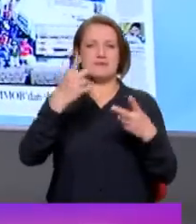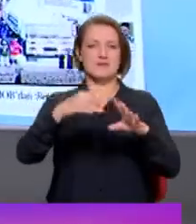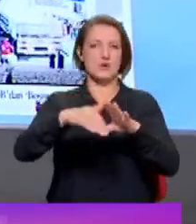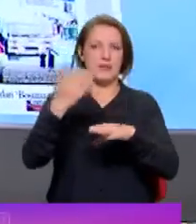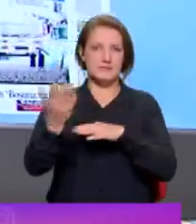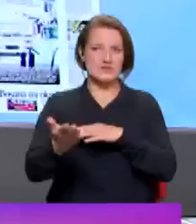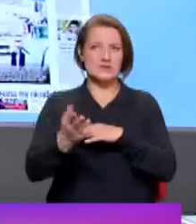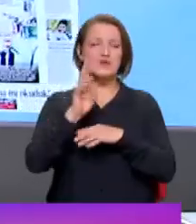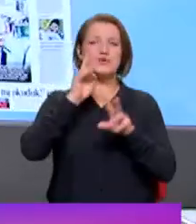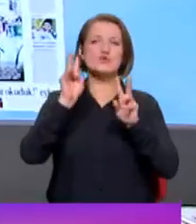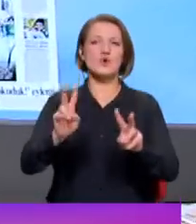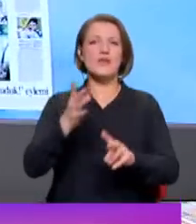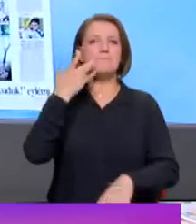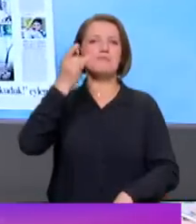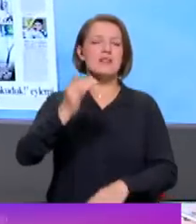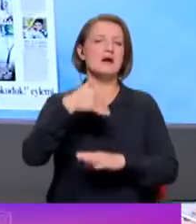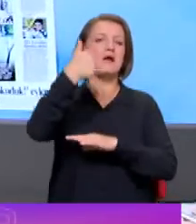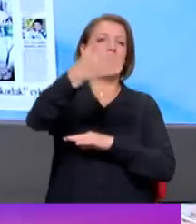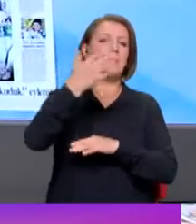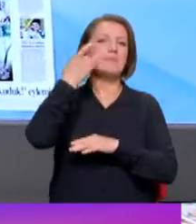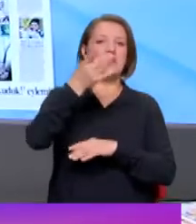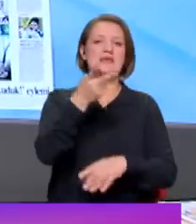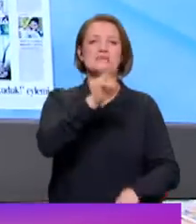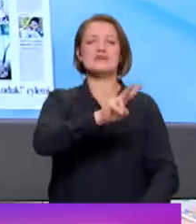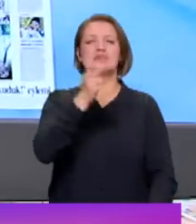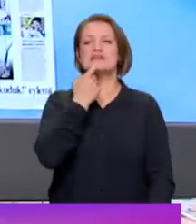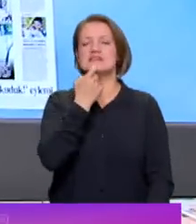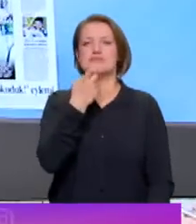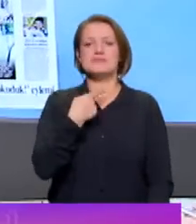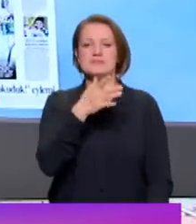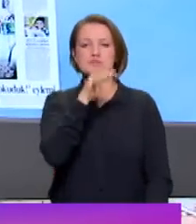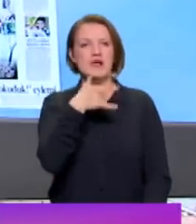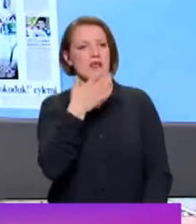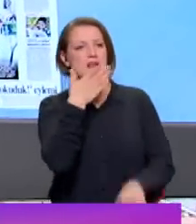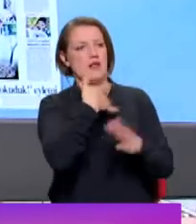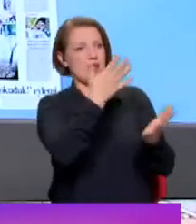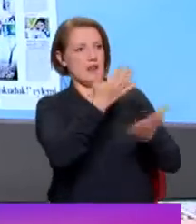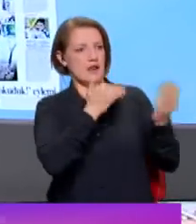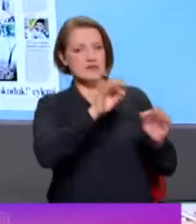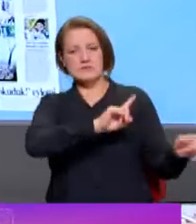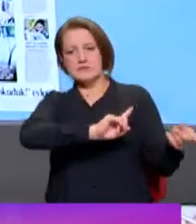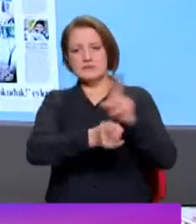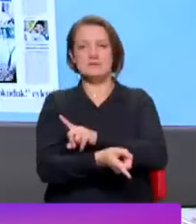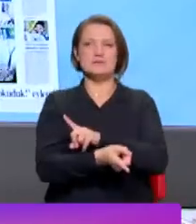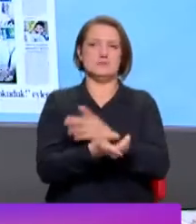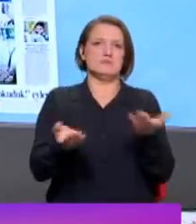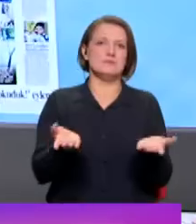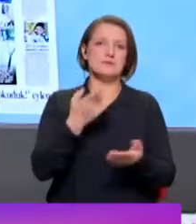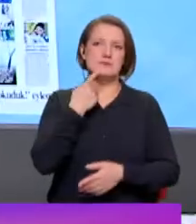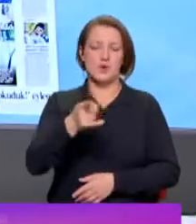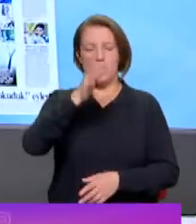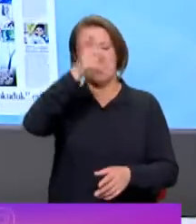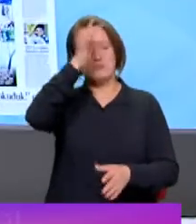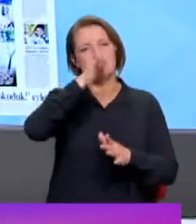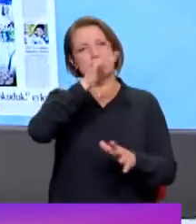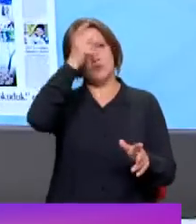göndermiş görünen de belli Ötesi de belli 2002 yılında Biz Bulgaristan'dan alışveriş yapıyorduk şimdi duruma bakın diyor Orhan Bey gönderdiği